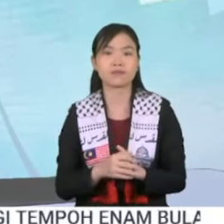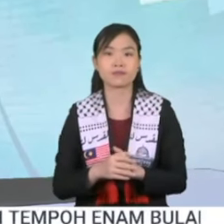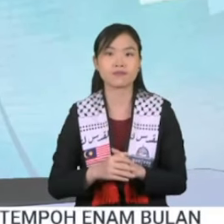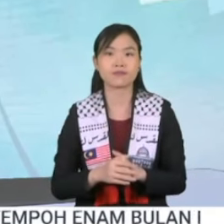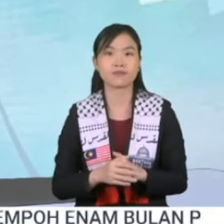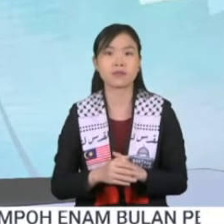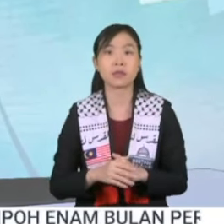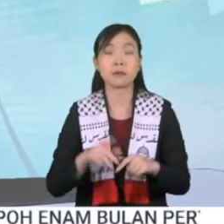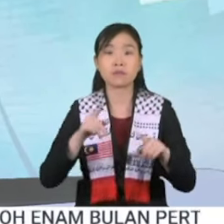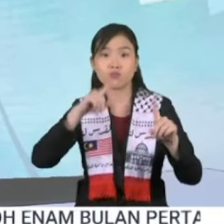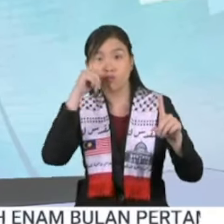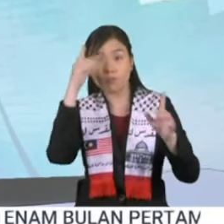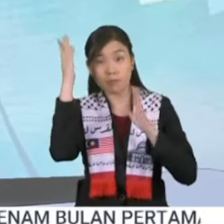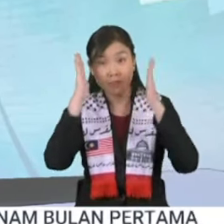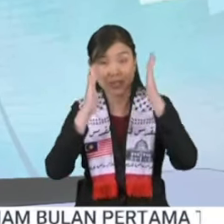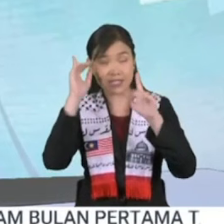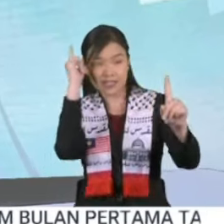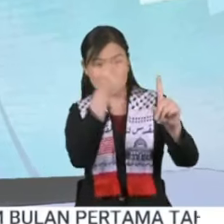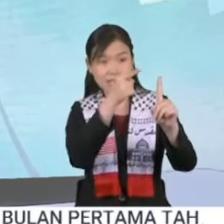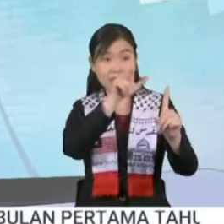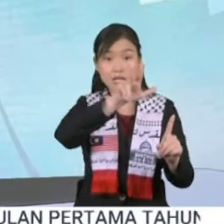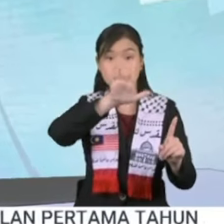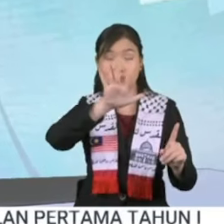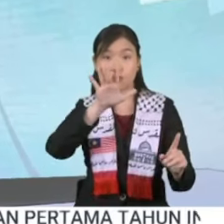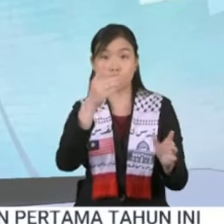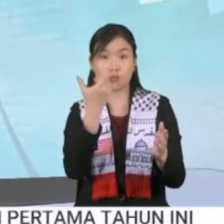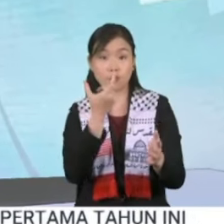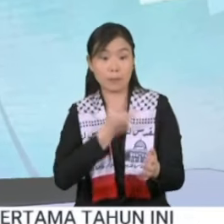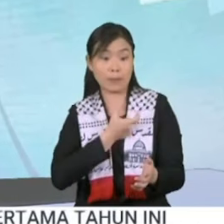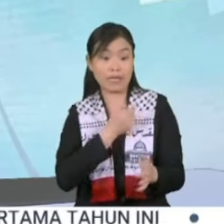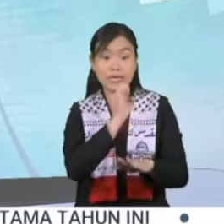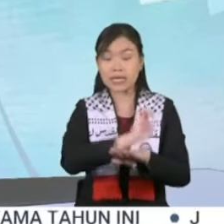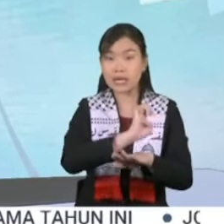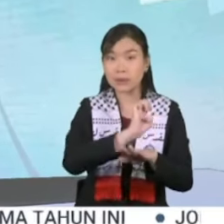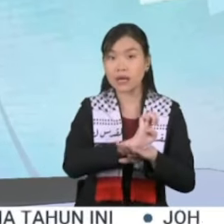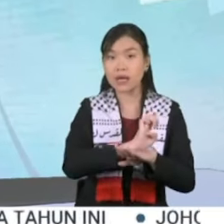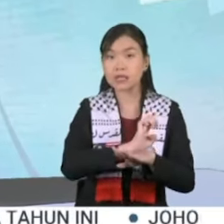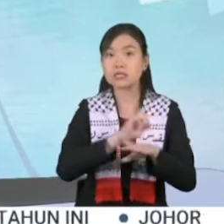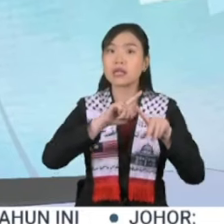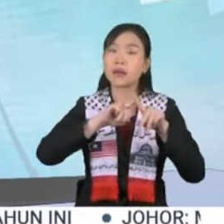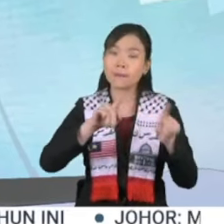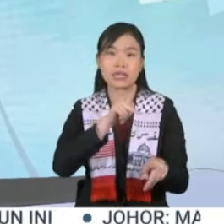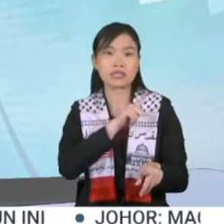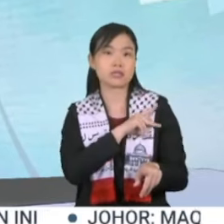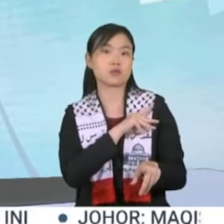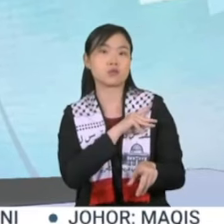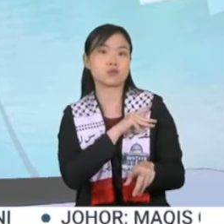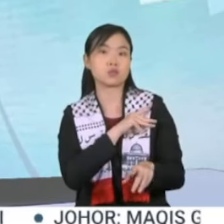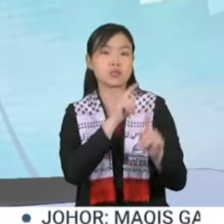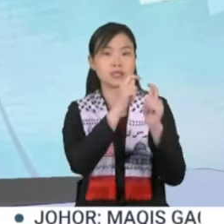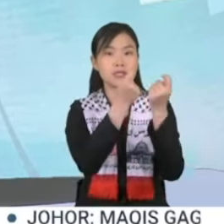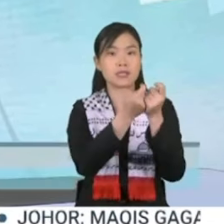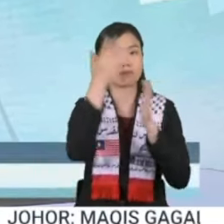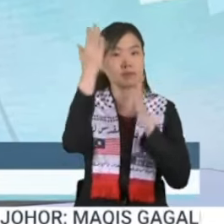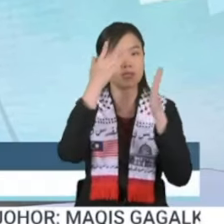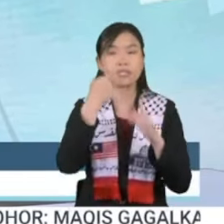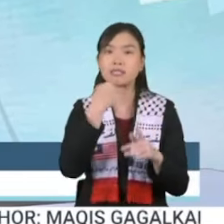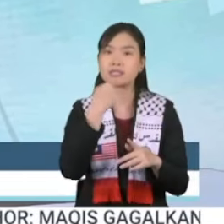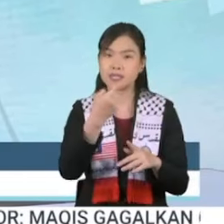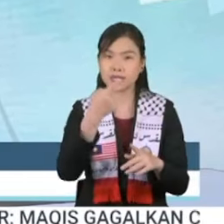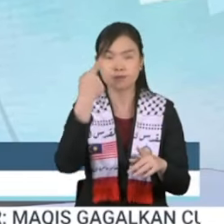daripada sasaran yang ditetapkan, iaitu 35 pingat emas. Bagaimanapun, Ketua Kontinjen Negara Suhairi Ismail